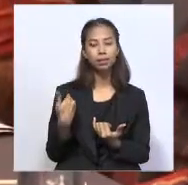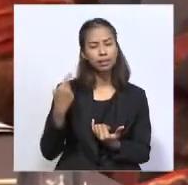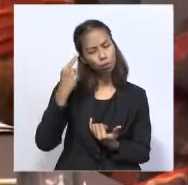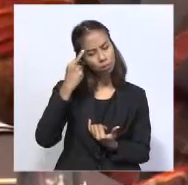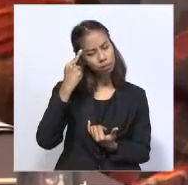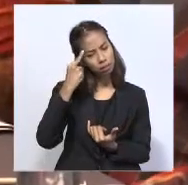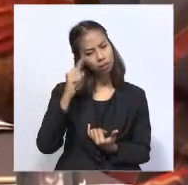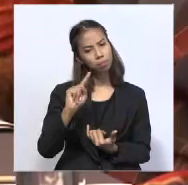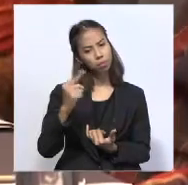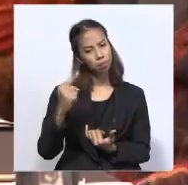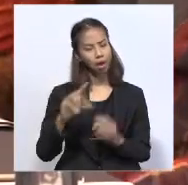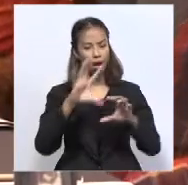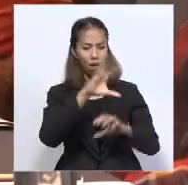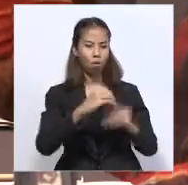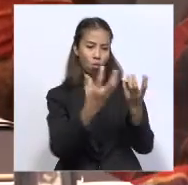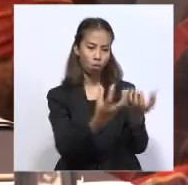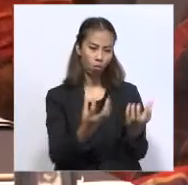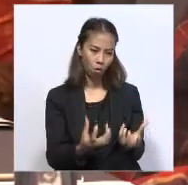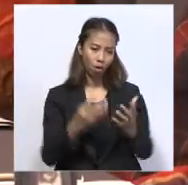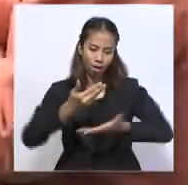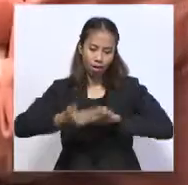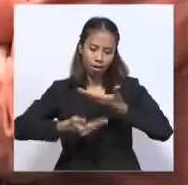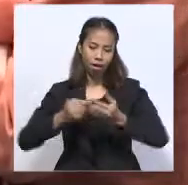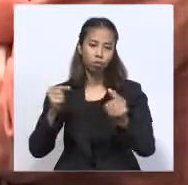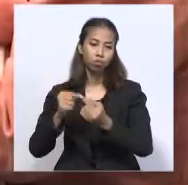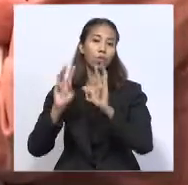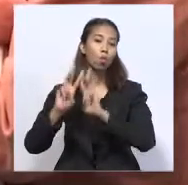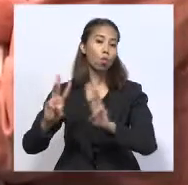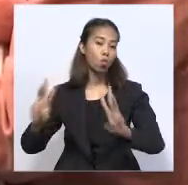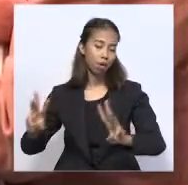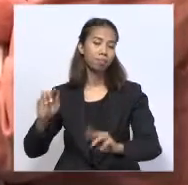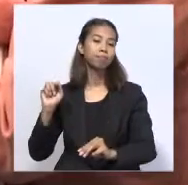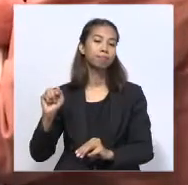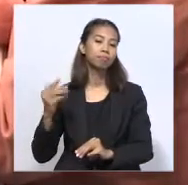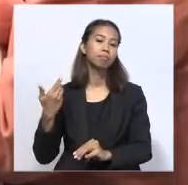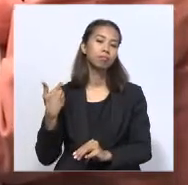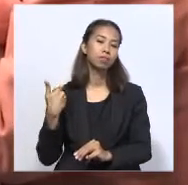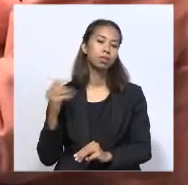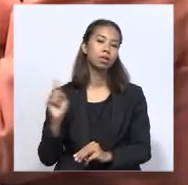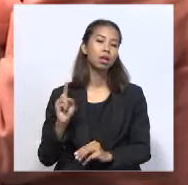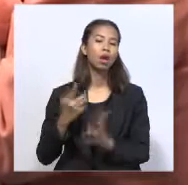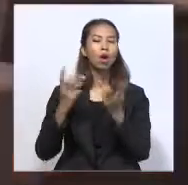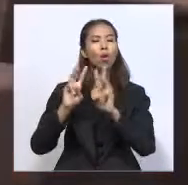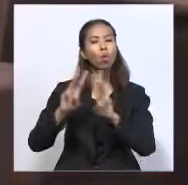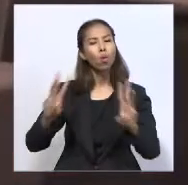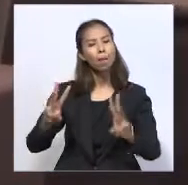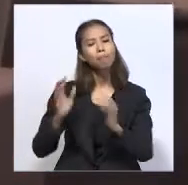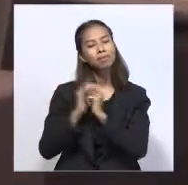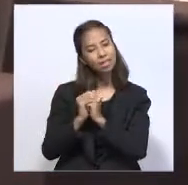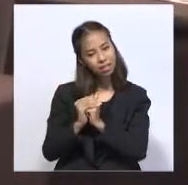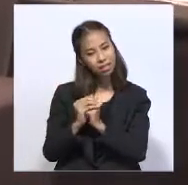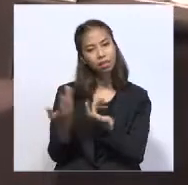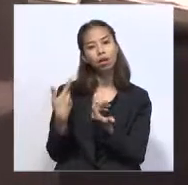แนวคิดนะครับที่จะนำเอาสินค้าไปจำหน่ายบนเว็บไซต์ค้าปลีกออนไลน์ขนาดใหญ่ไม่ว่าจะเป็นของทางอาลีบาบานะครับหรือว่